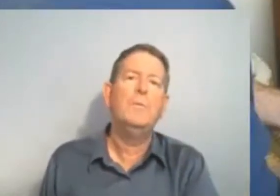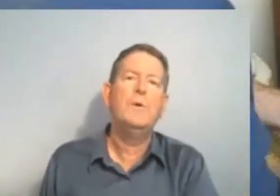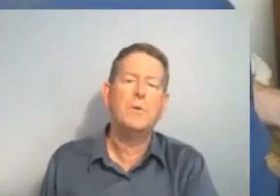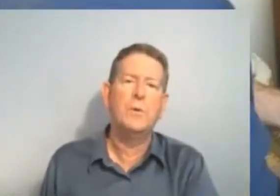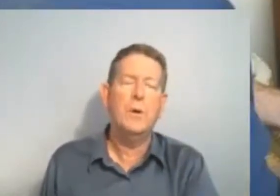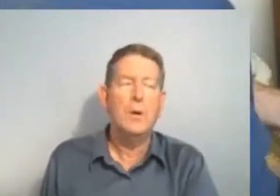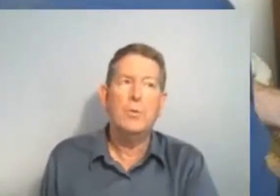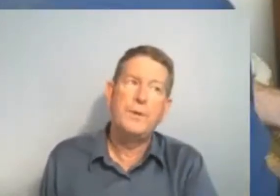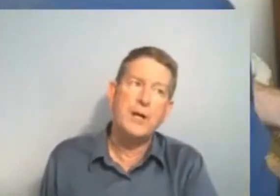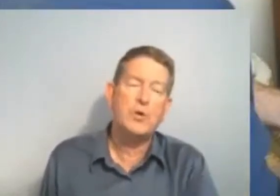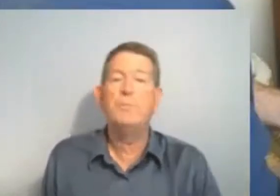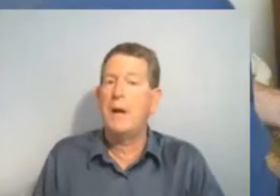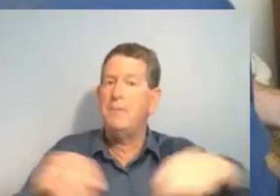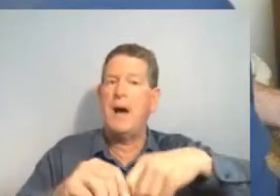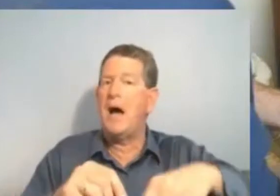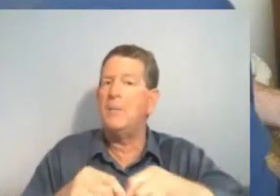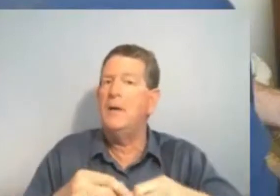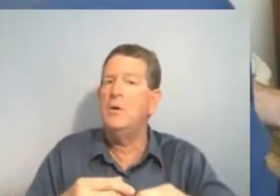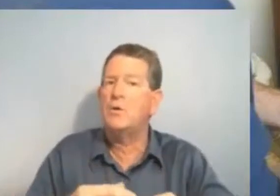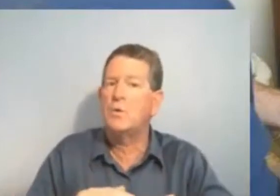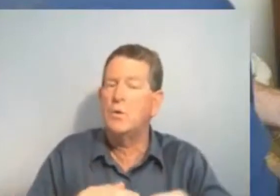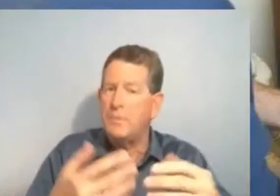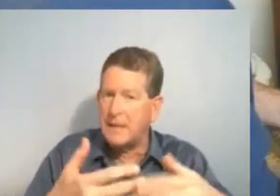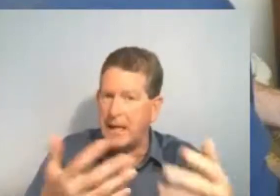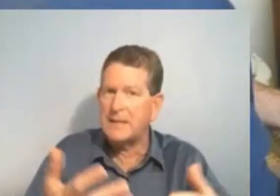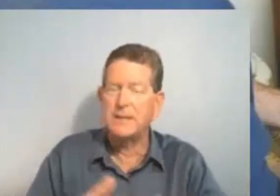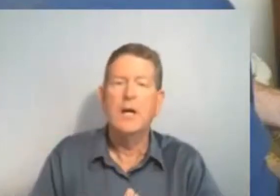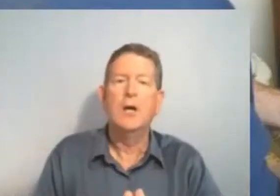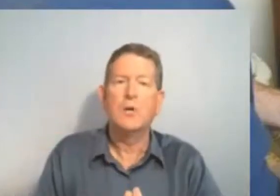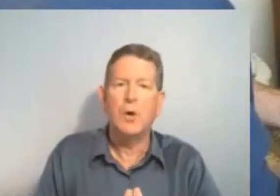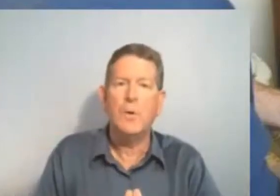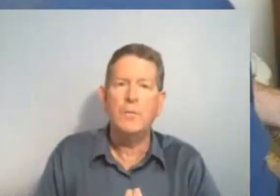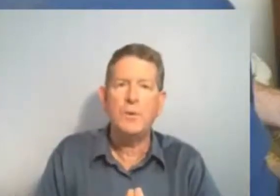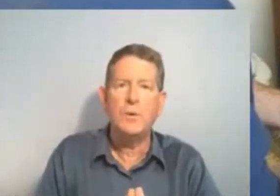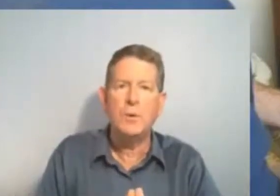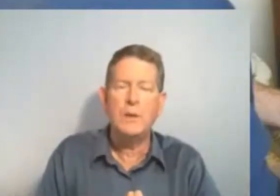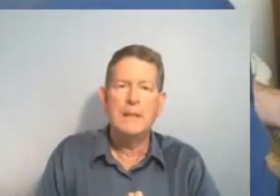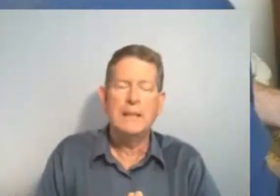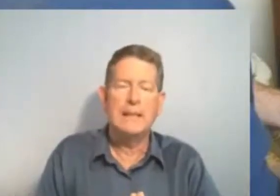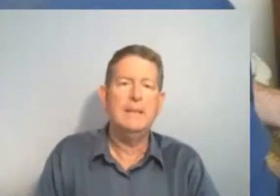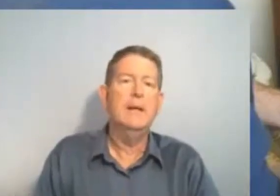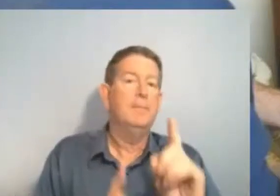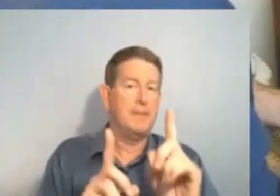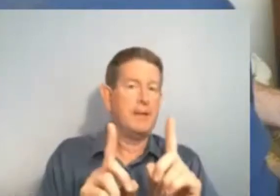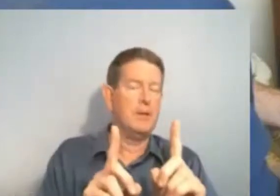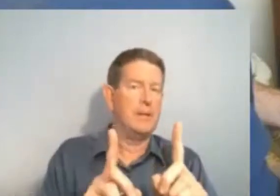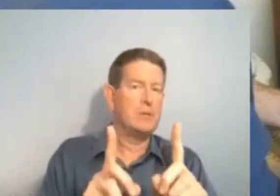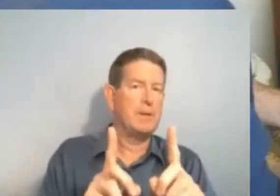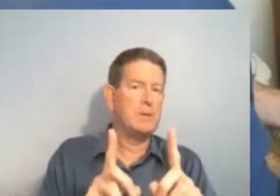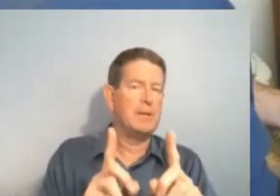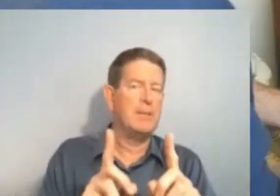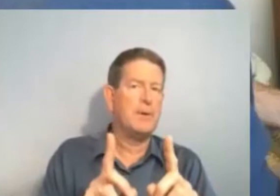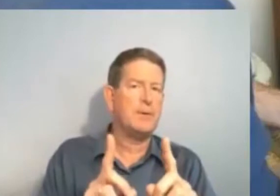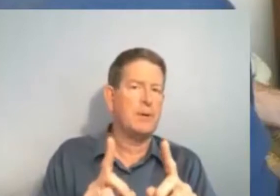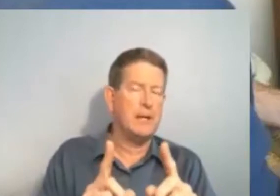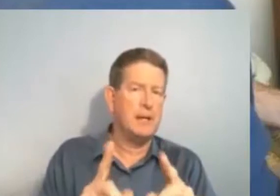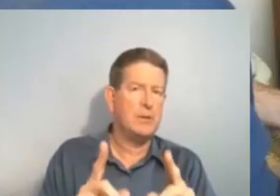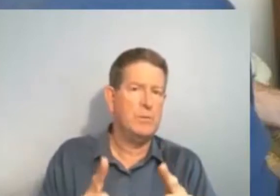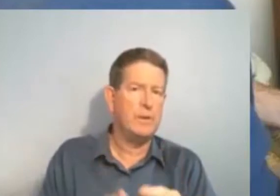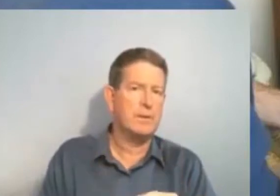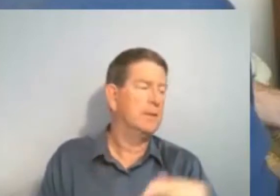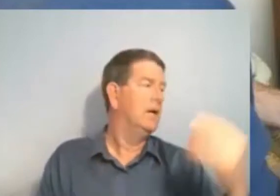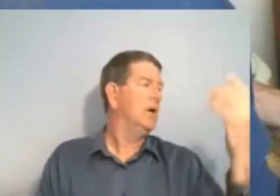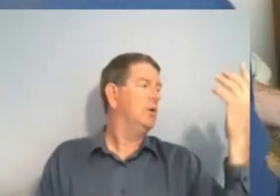dans mon bureau, ou bien je prépare mes leçons, mes classes dans mon bureau. Hein? Mais maintenant, l'expression est importante,